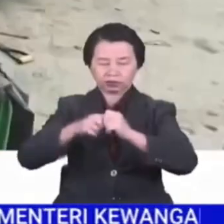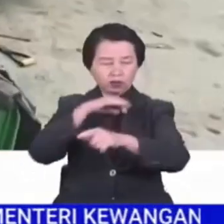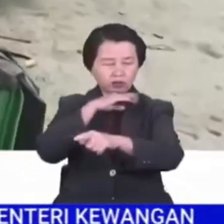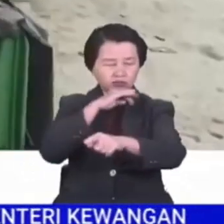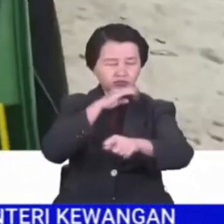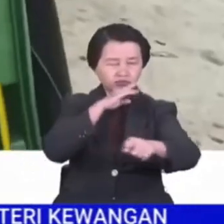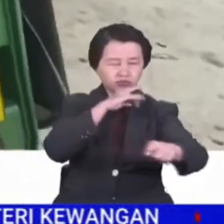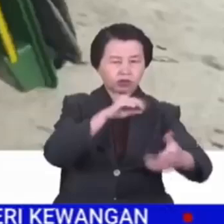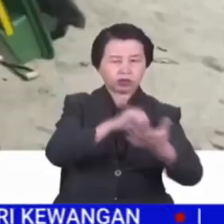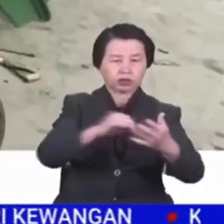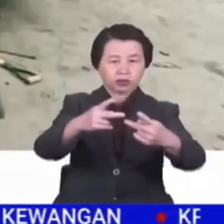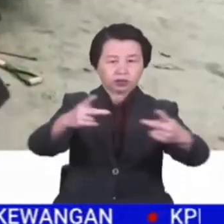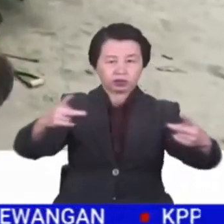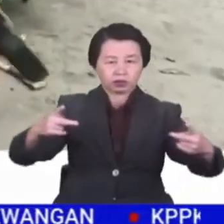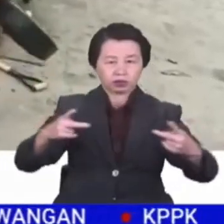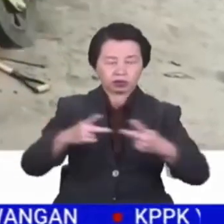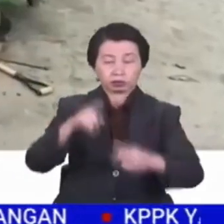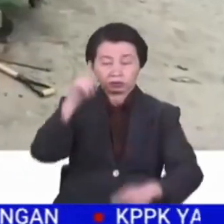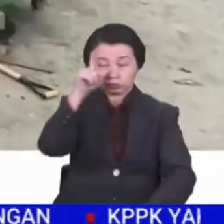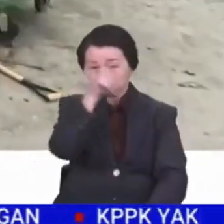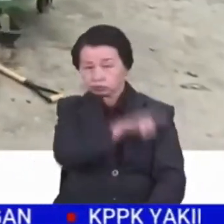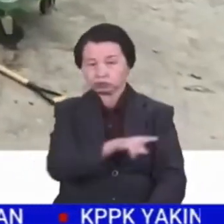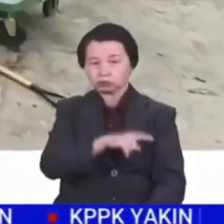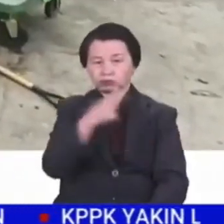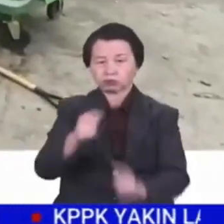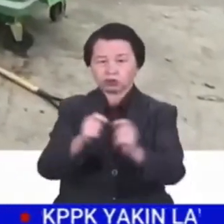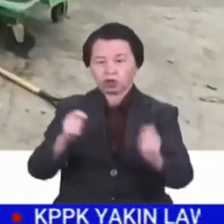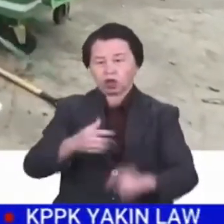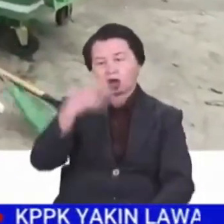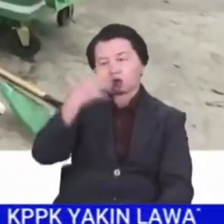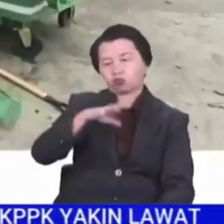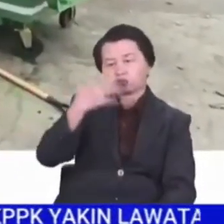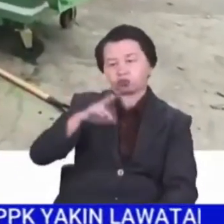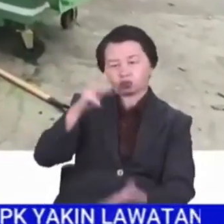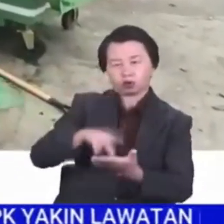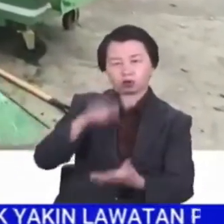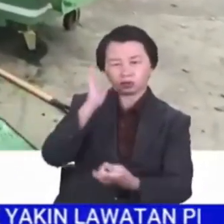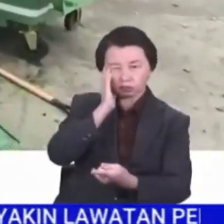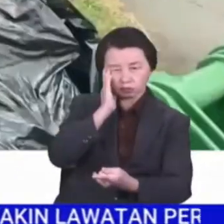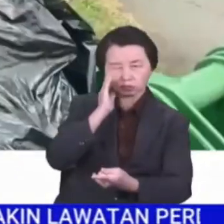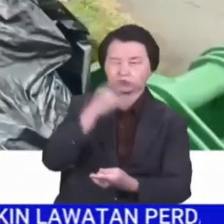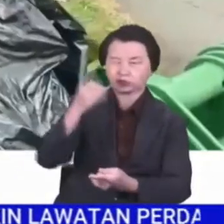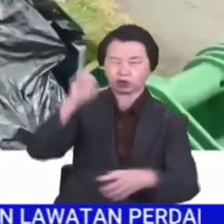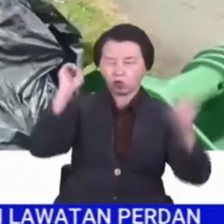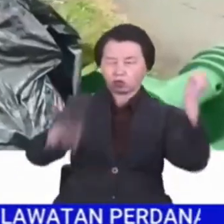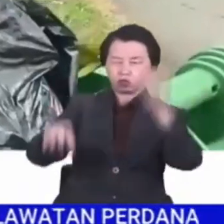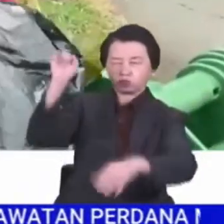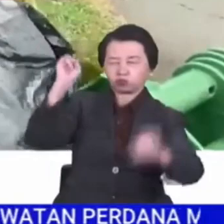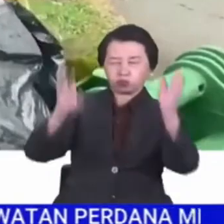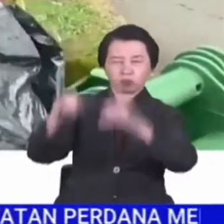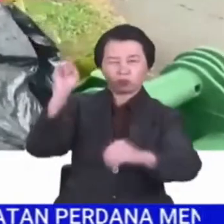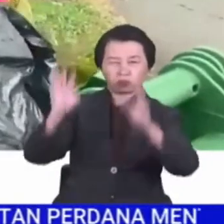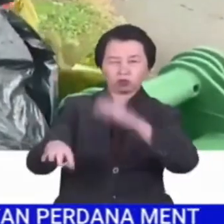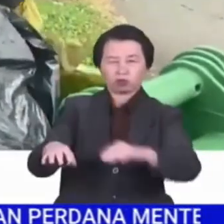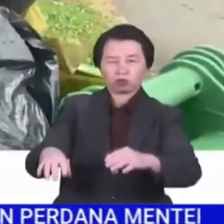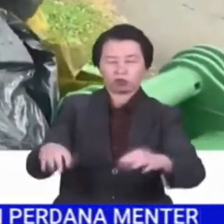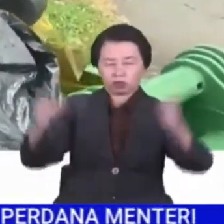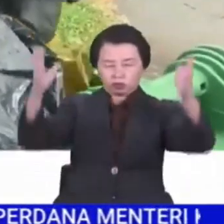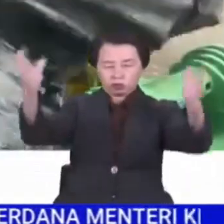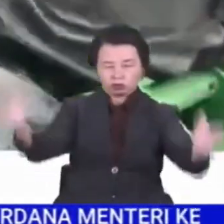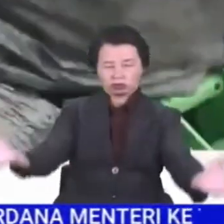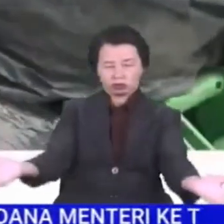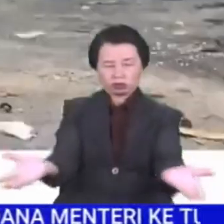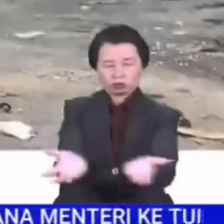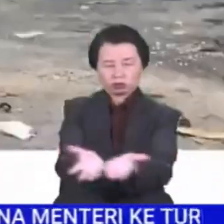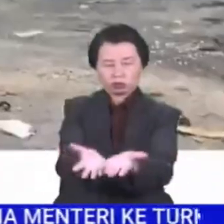sampah di kawasan kritikal. Bagi lokasi panas yang dikenal pasti sering berlaku limpahan sampah, tong roro ditempatkan